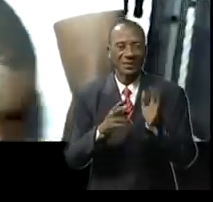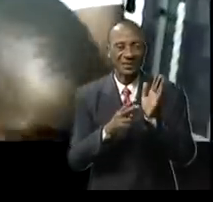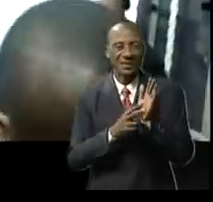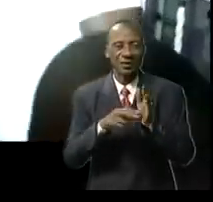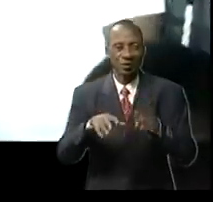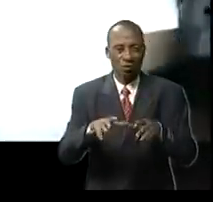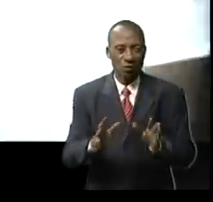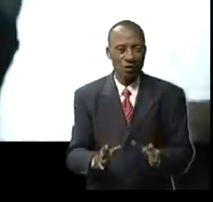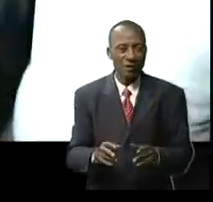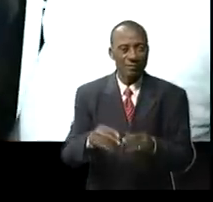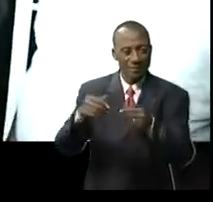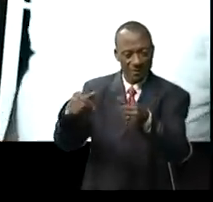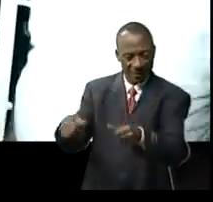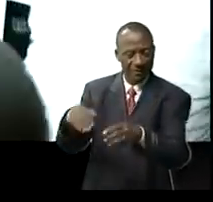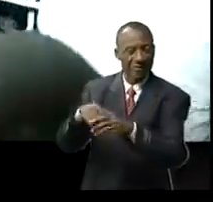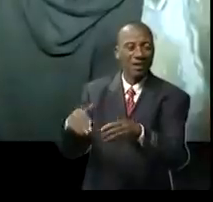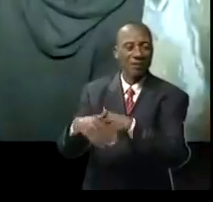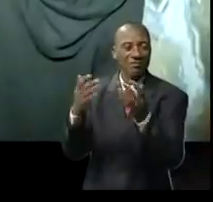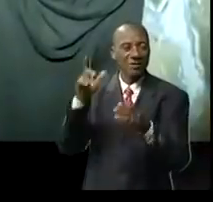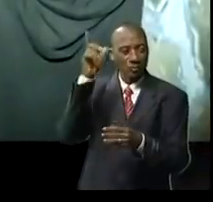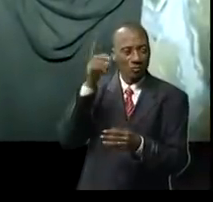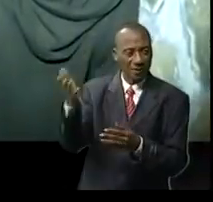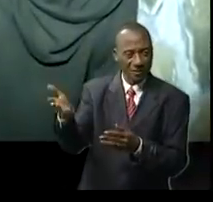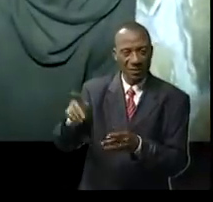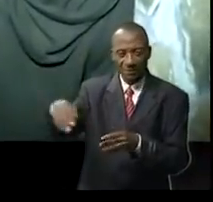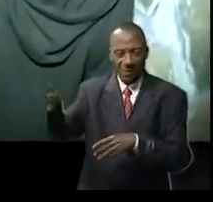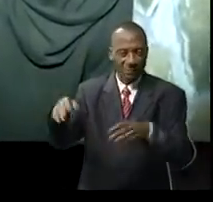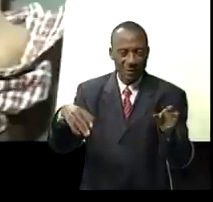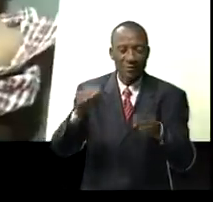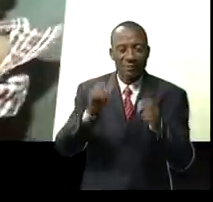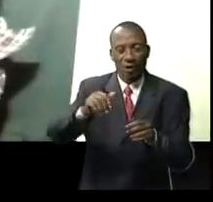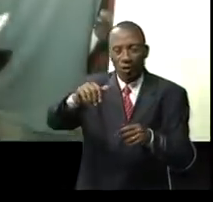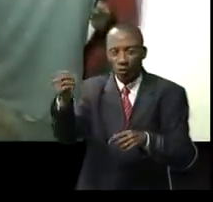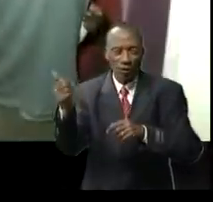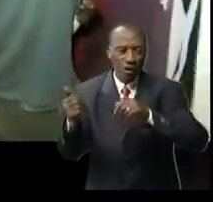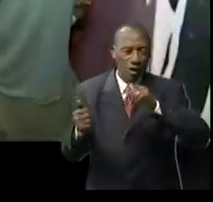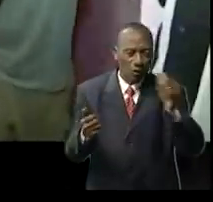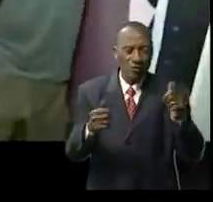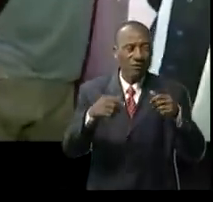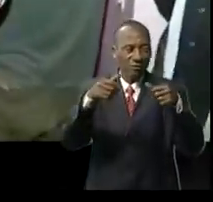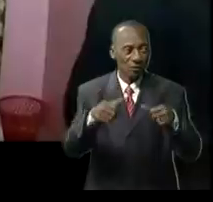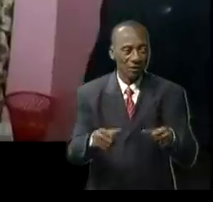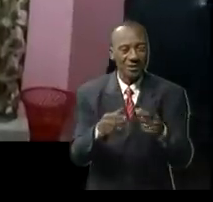Lubumbashi, Guilherme Robert Lubaba Bulouma, et logés aux frais de la province dans quelques guest houses